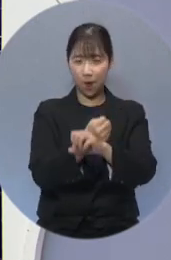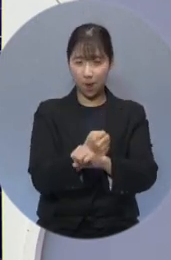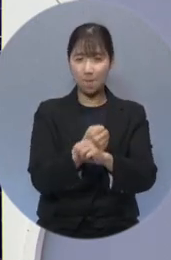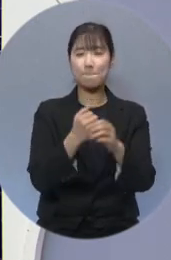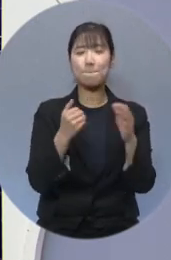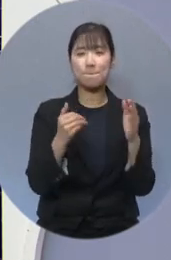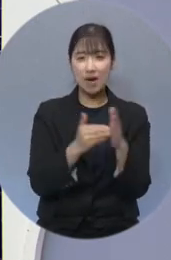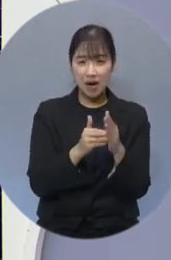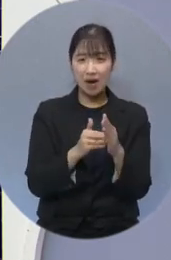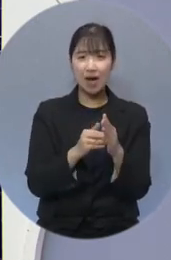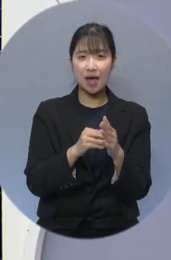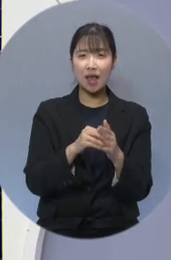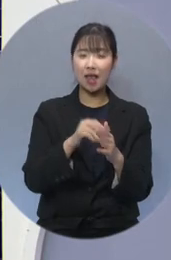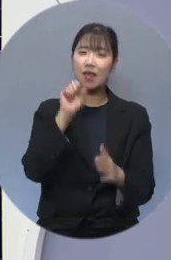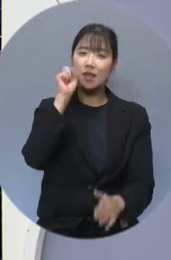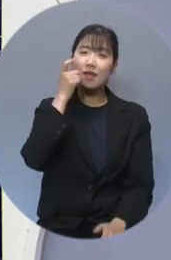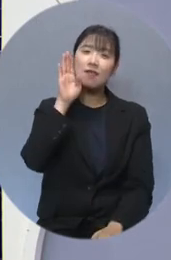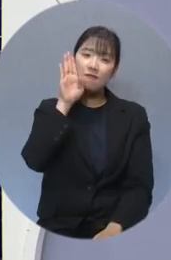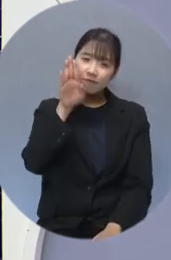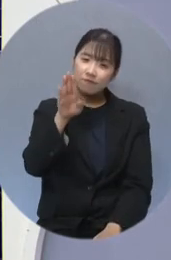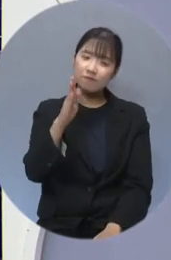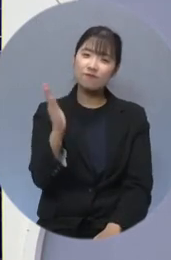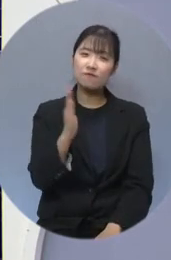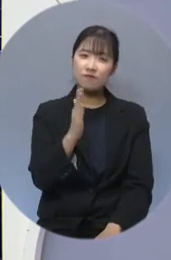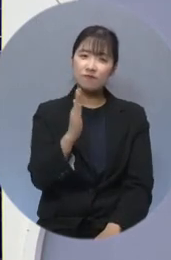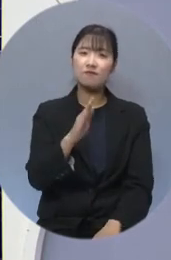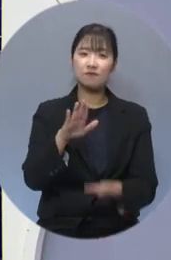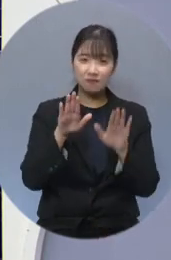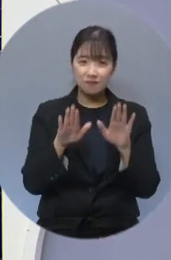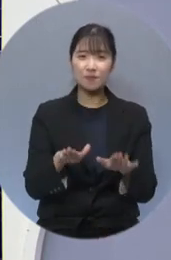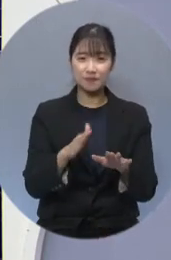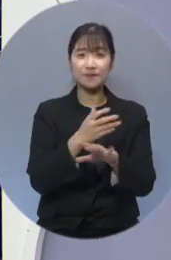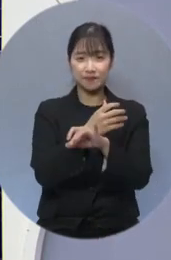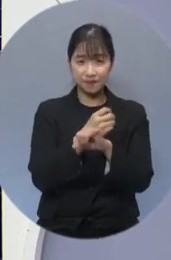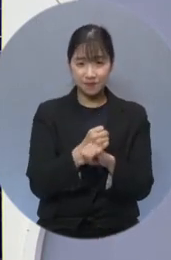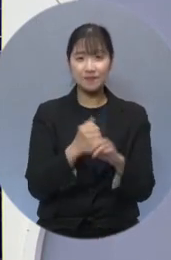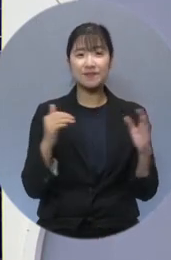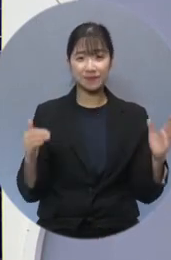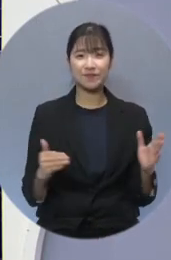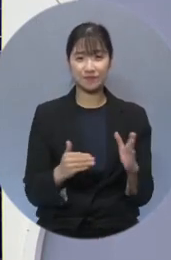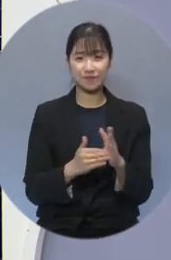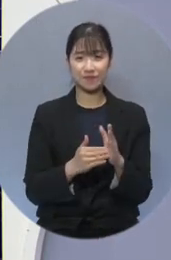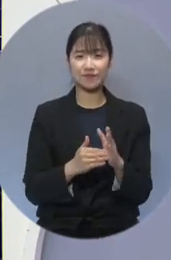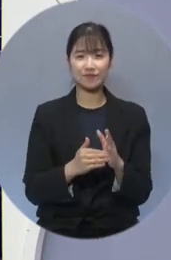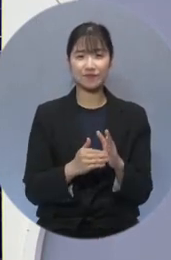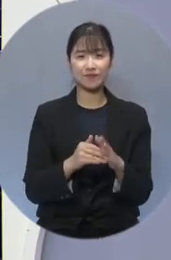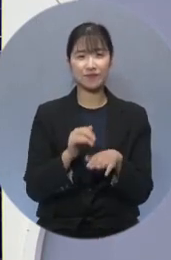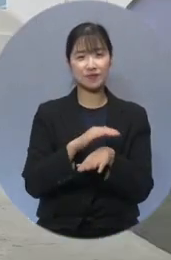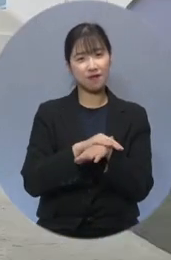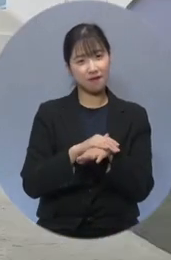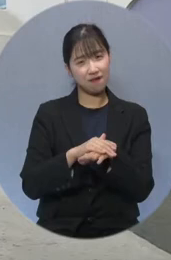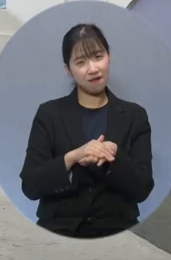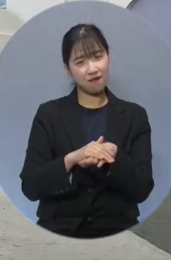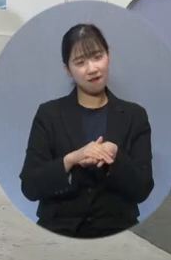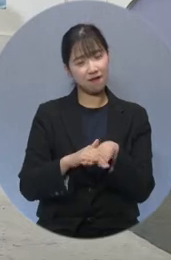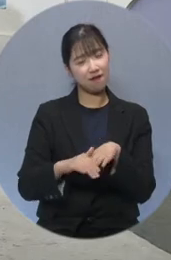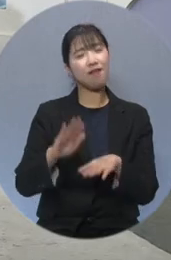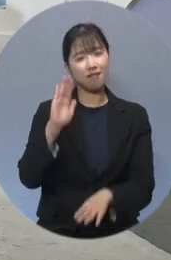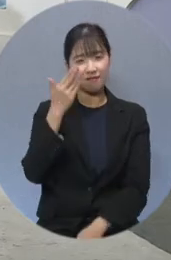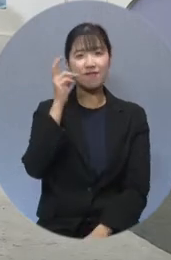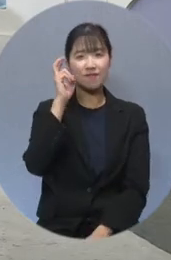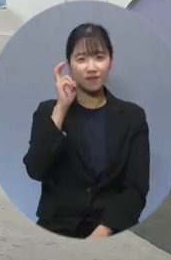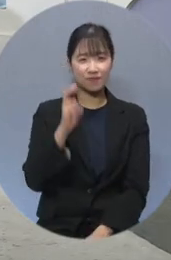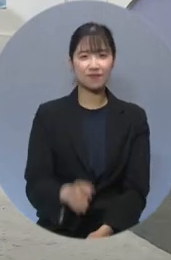이제 다음 달쯤에 바로 실시 협약을 작들을 할 건 예정으로 있습니다. 네. 잘 될 거라고